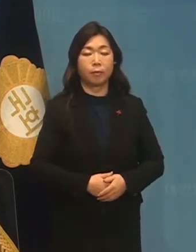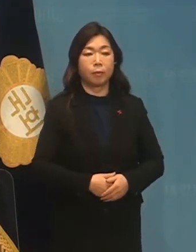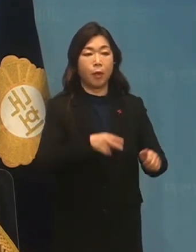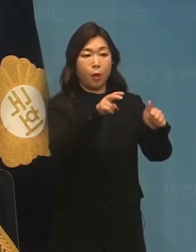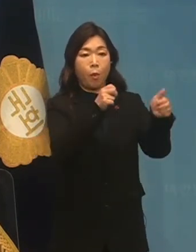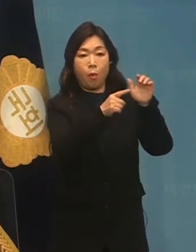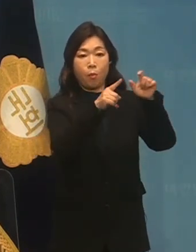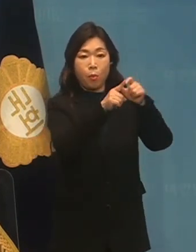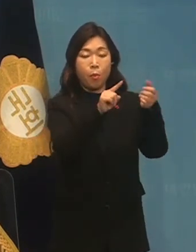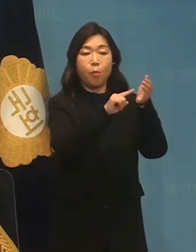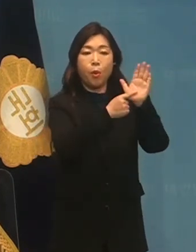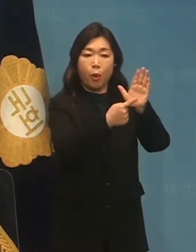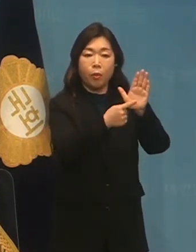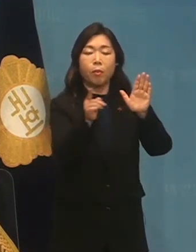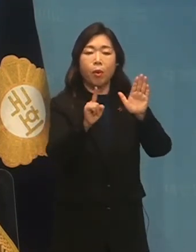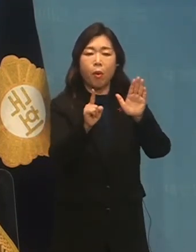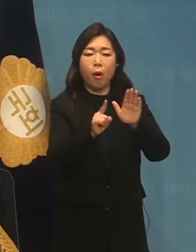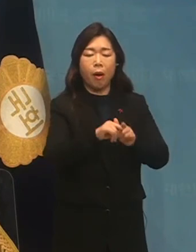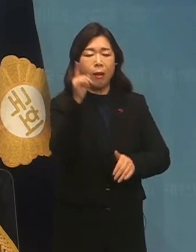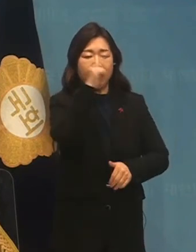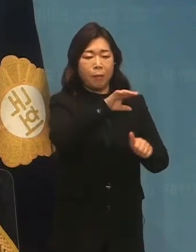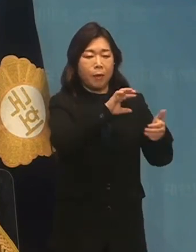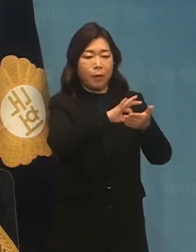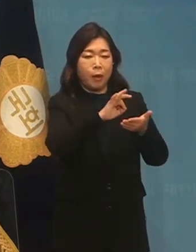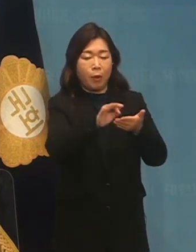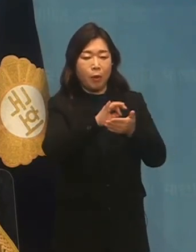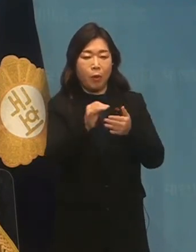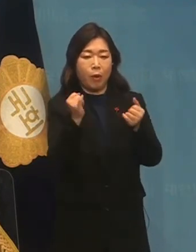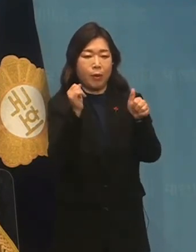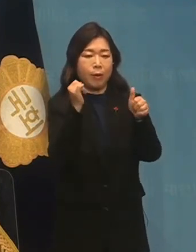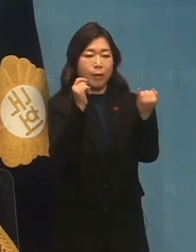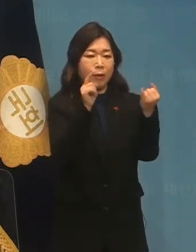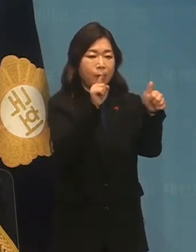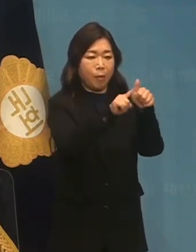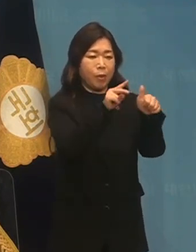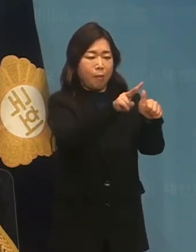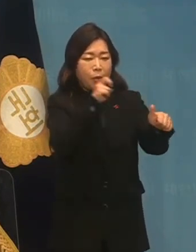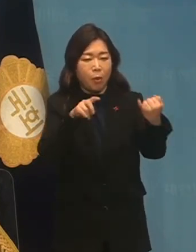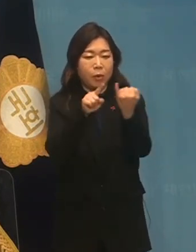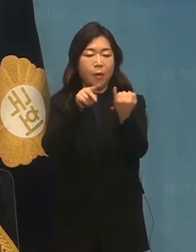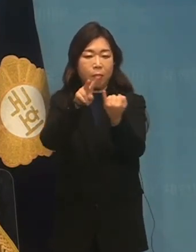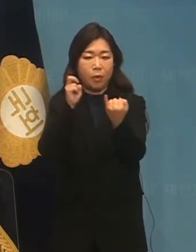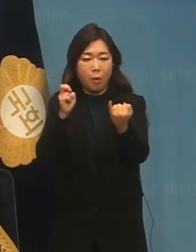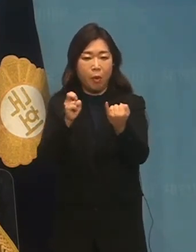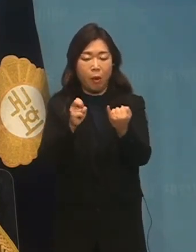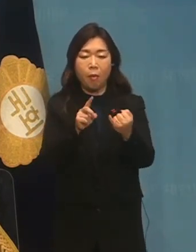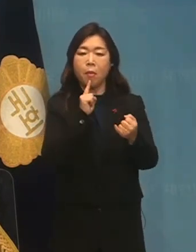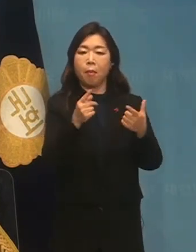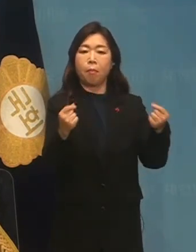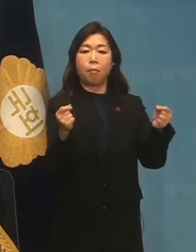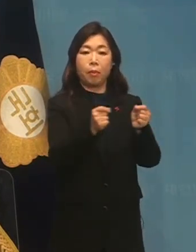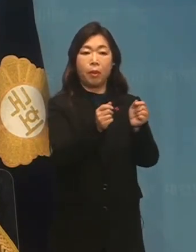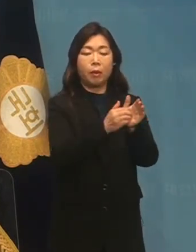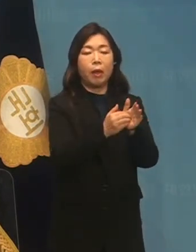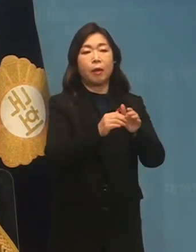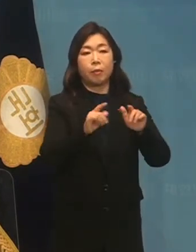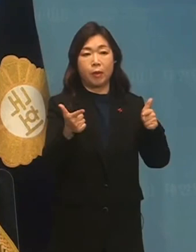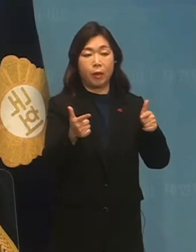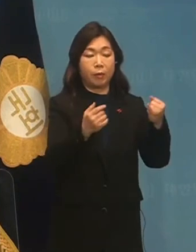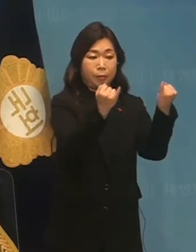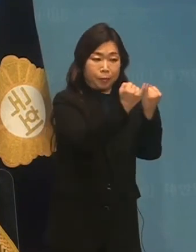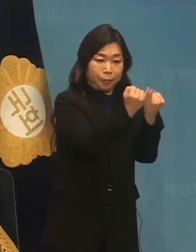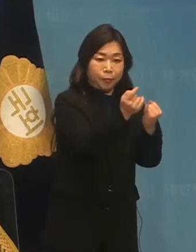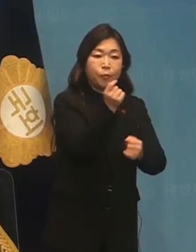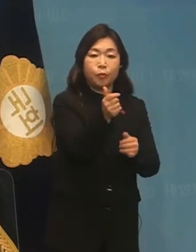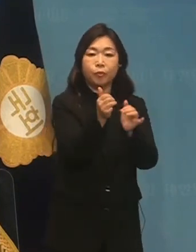표현은 단순히 남혐도 나쁘고 여혐도 나쁘다며 끝낼 문제가 아닙니다. 여성과